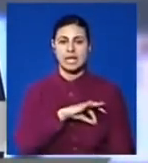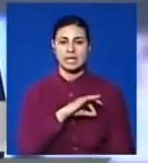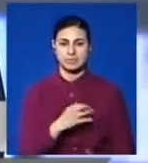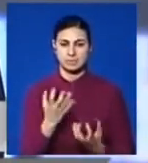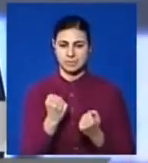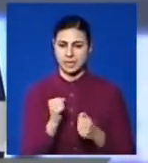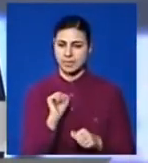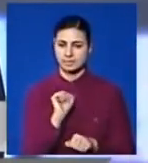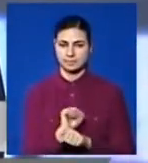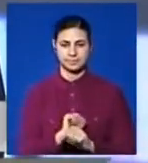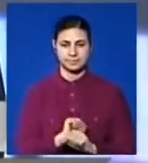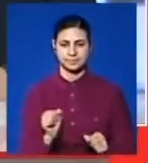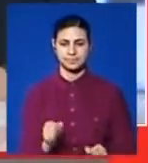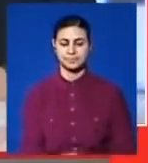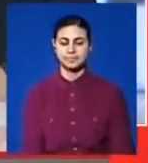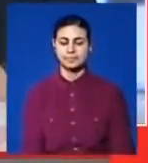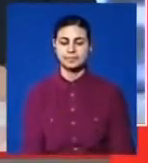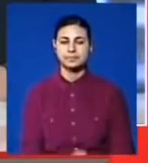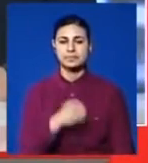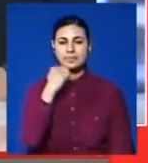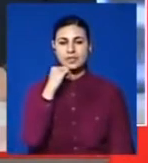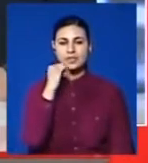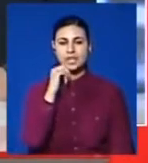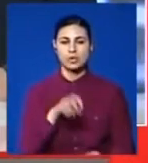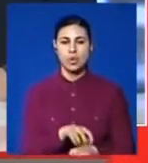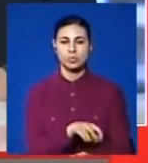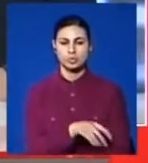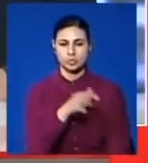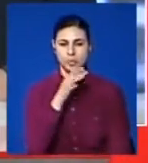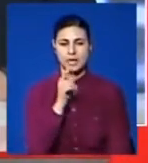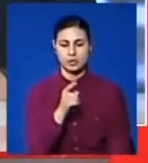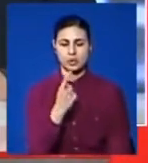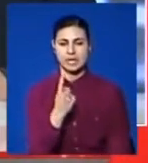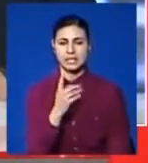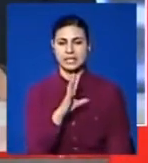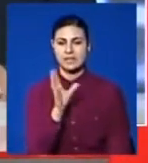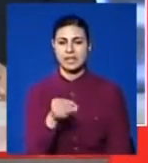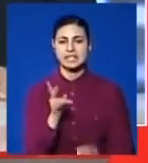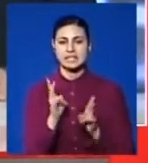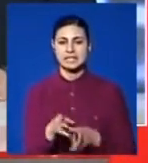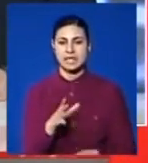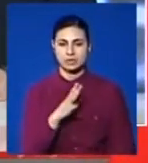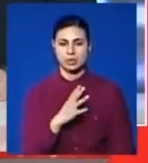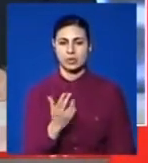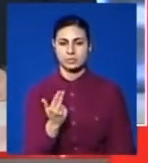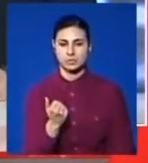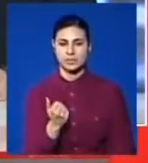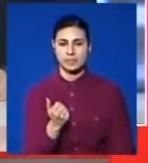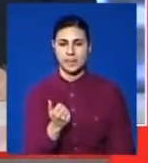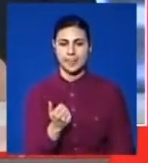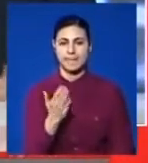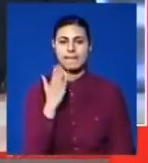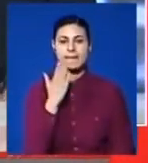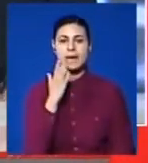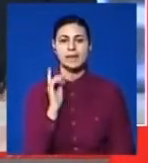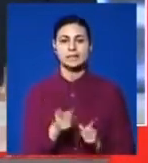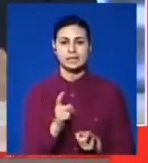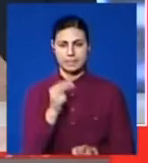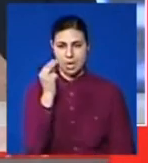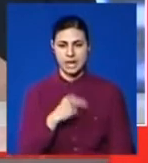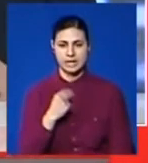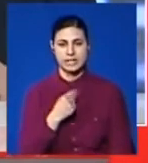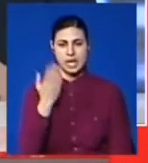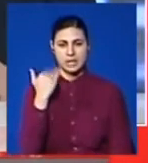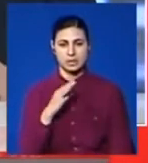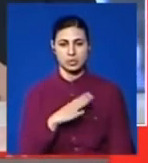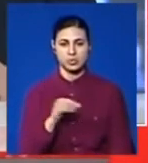მიღებას. გასაგებია, ქალბატონ თამარ, საბჭოთა პერიოდში ფაქტია, რომ საზოგადოებასთან ერთად ერთ-ერთი ყველაზე დიდი ზიანი მიადგა სწორედ მართლმადებლურ ეკლესიას